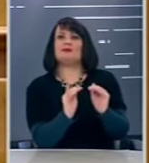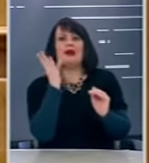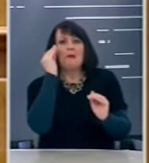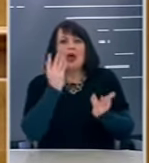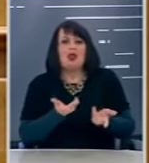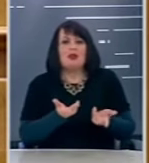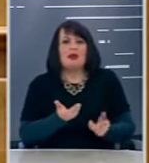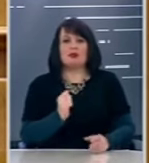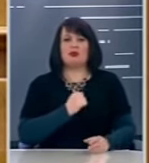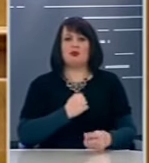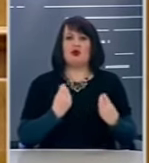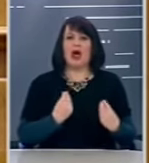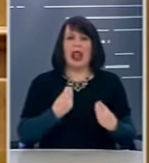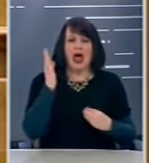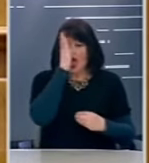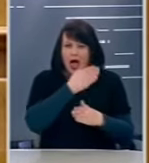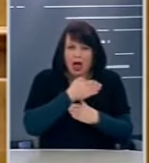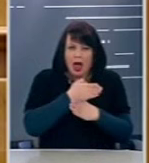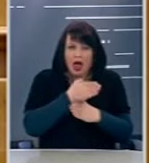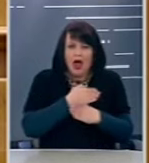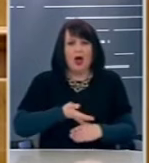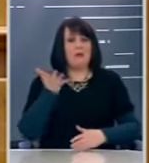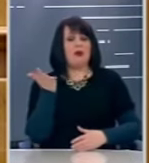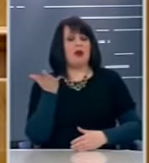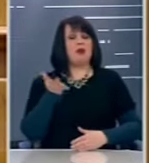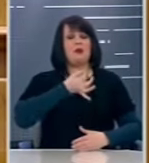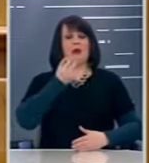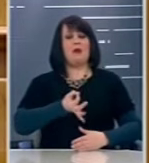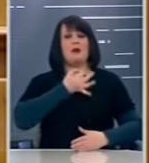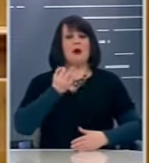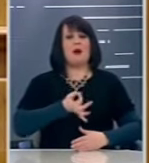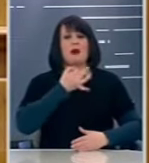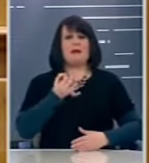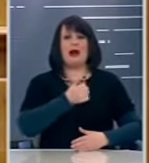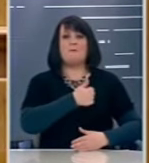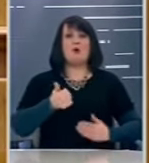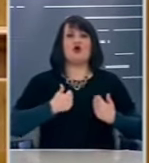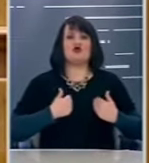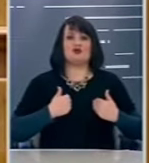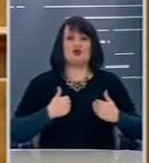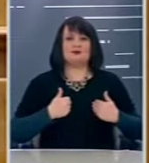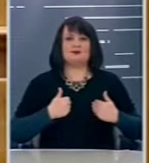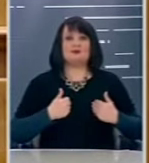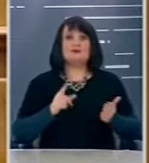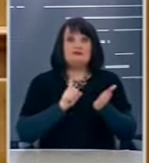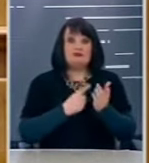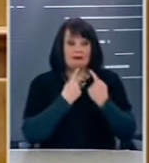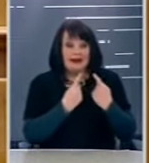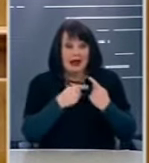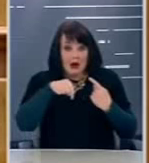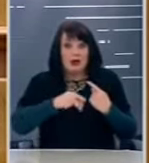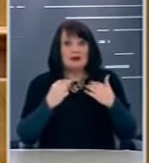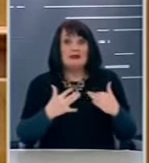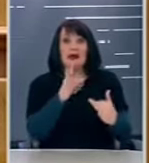πιστεύουν ότι είναι προτιμότερο να κρύβονται πίσω από μονολόγους και όχι από τον ζωντανό, τον αληθινό διάλογο μέσα στο